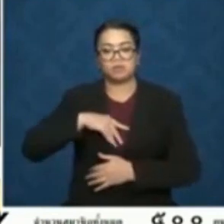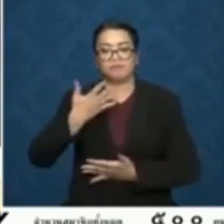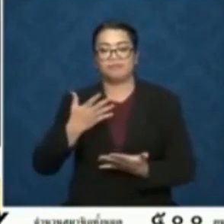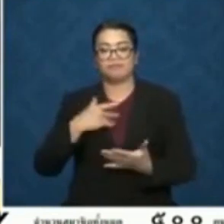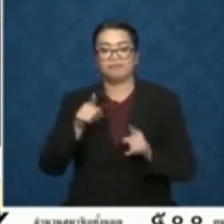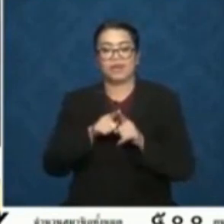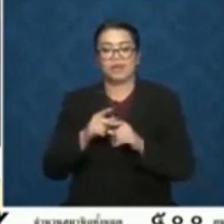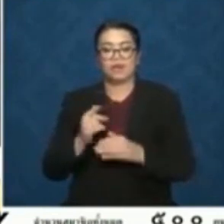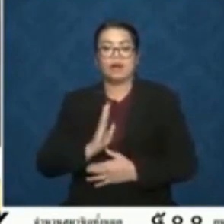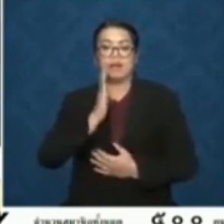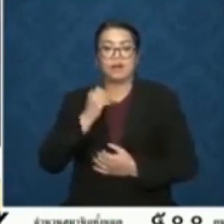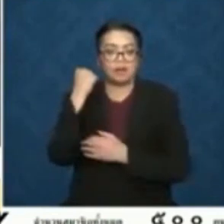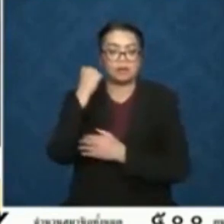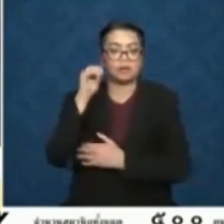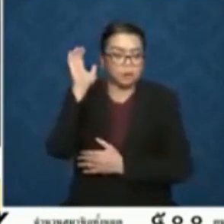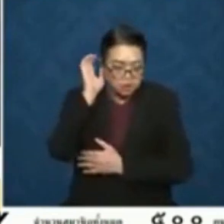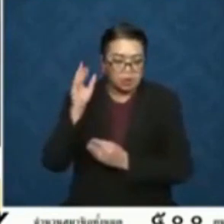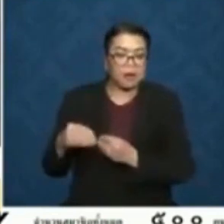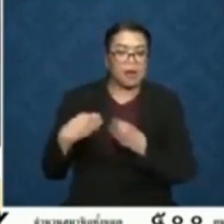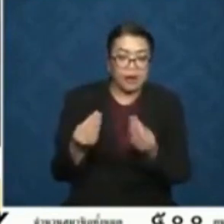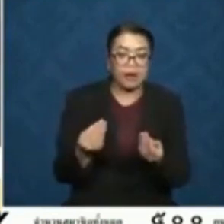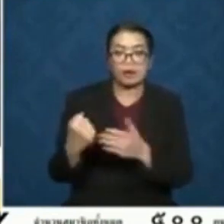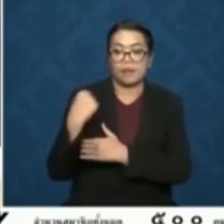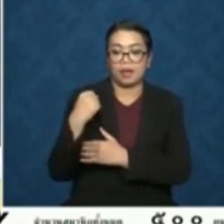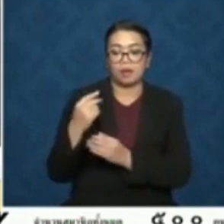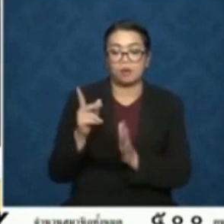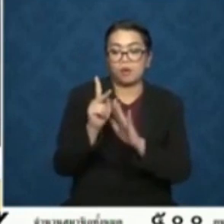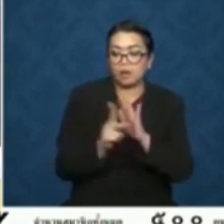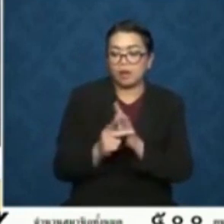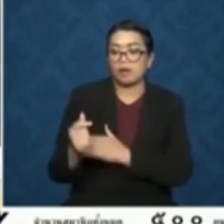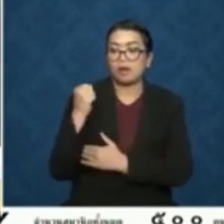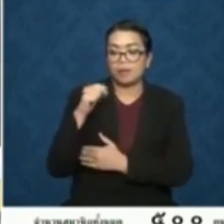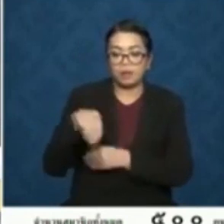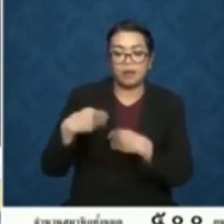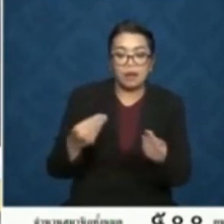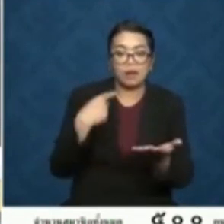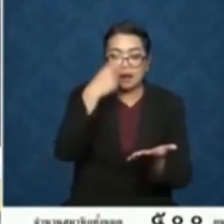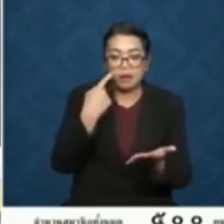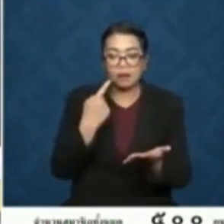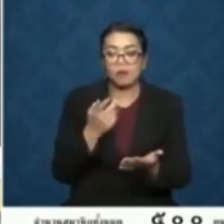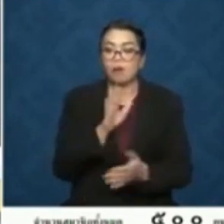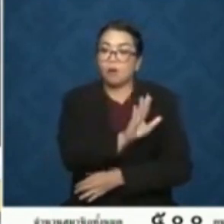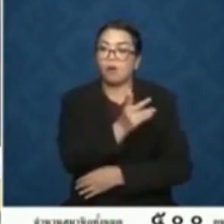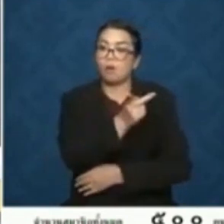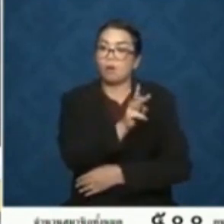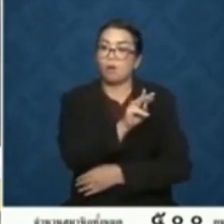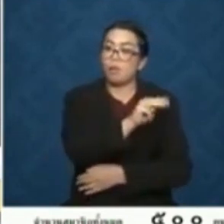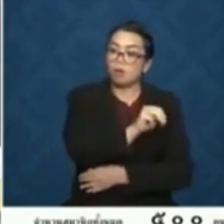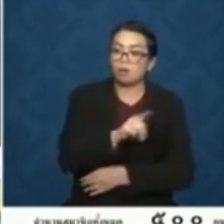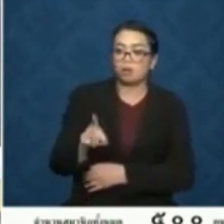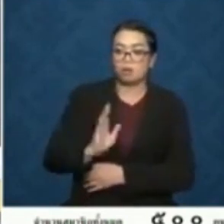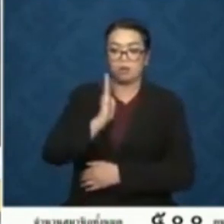ดูถูกอำนาจนิติบัญญัติที่ประชาชนมอบให้สภาแห่งนี้ ตกลงแล้วอำนาจนิติบัญญัติออกกฎหมายเนี่ย